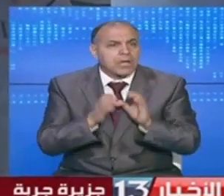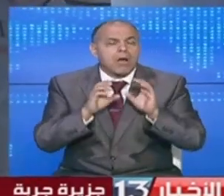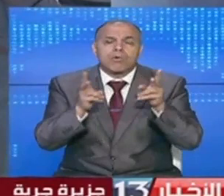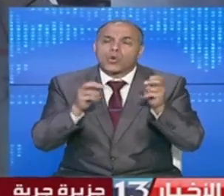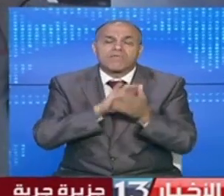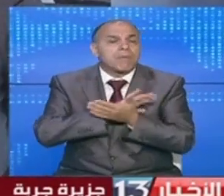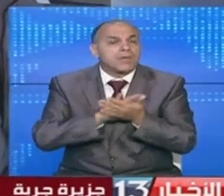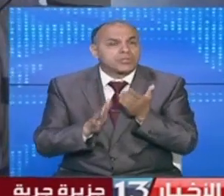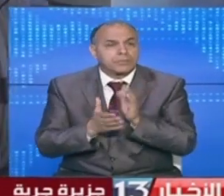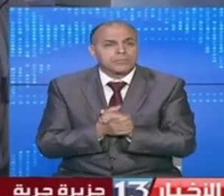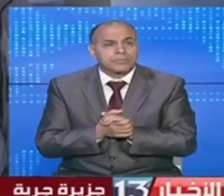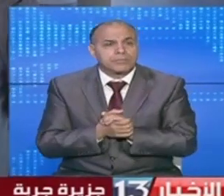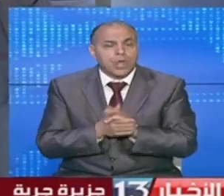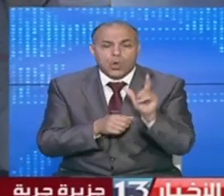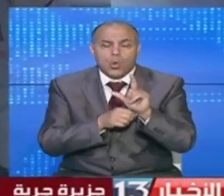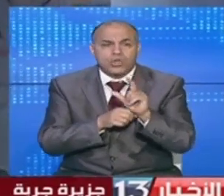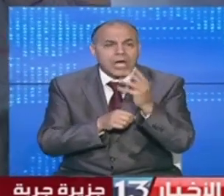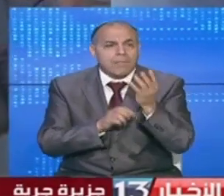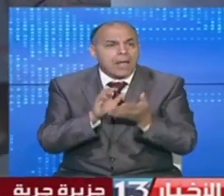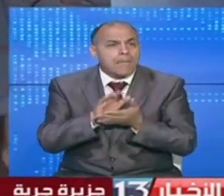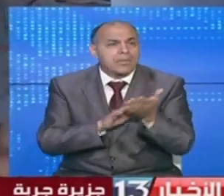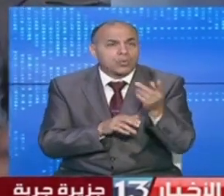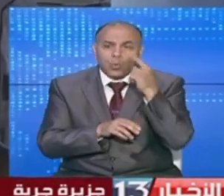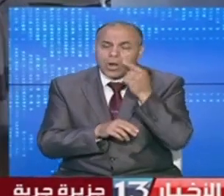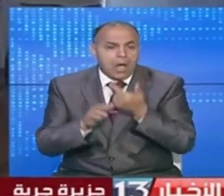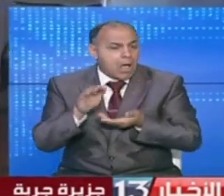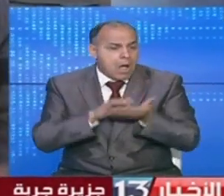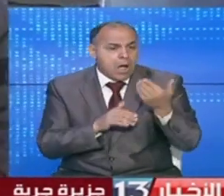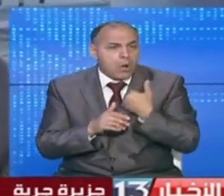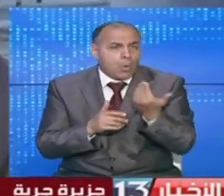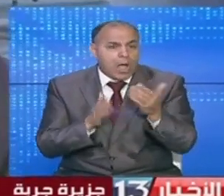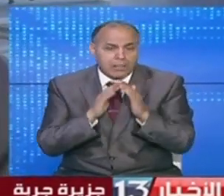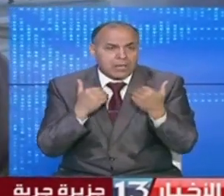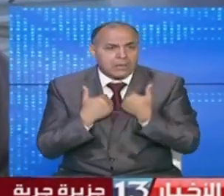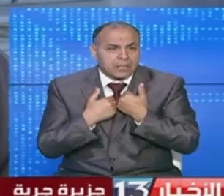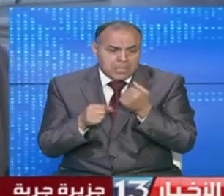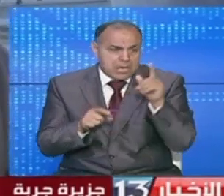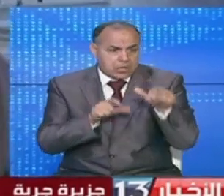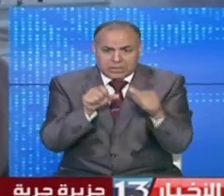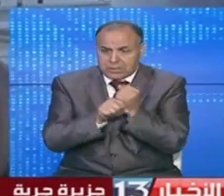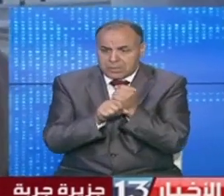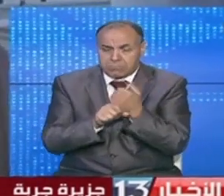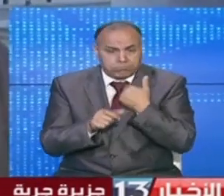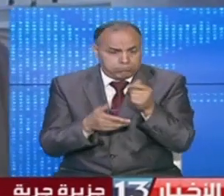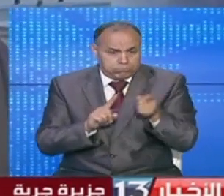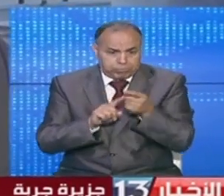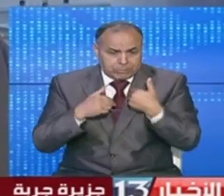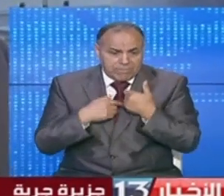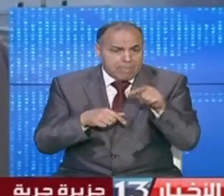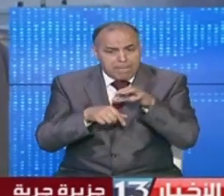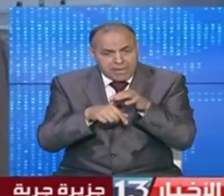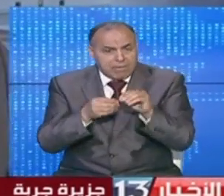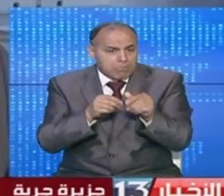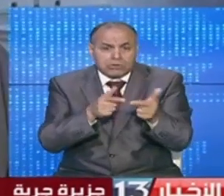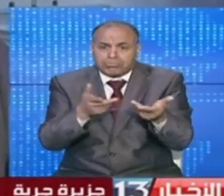لواجات، عندي 4 شهور مش نحب زاد عاد نروح زاد عاد لداري. ناس تخدم الروحة، ناس عندها مصالح، ناس عندها شكون مريض، ناس عندها